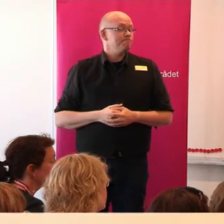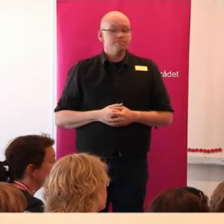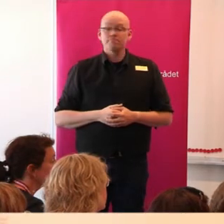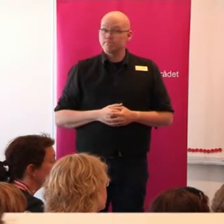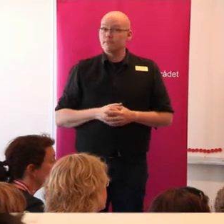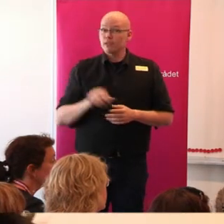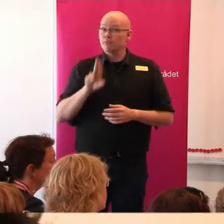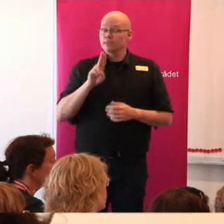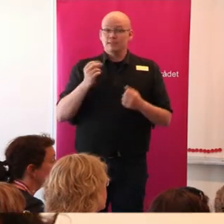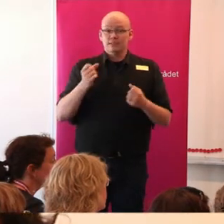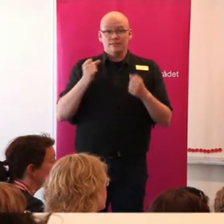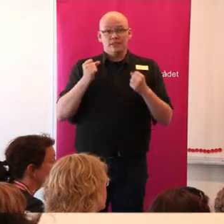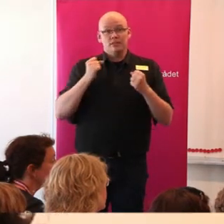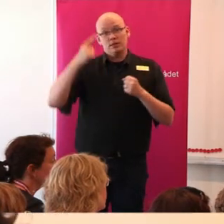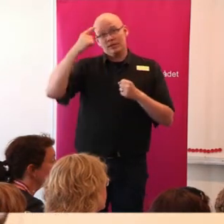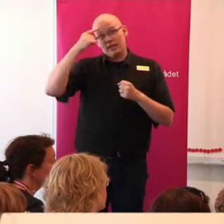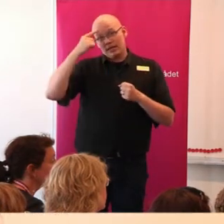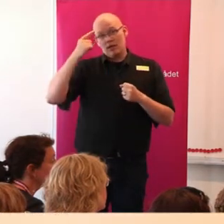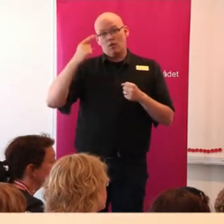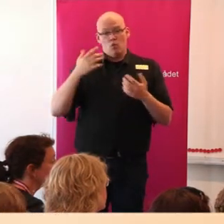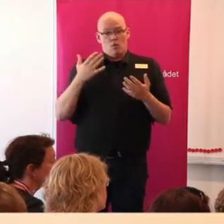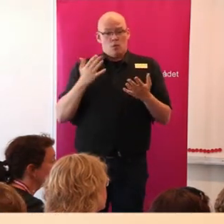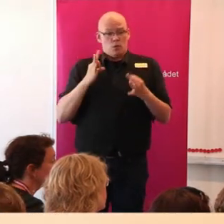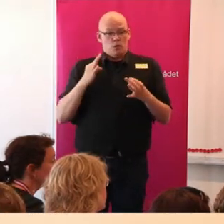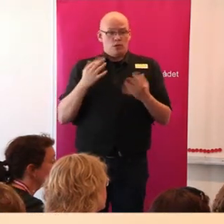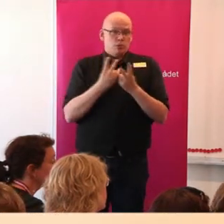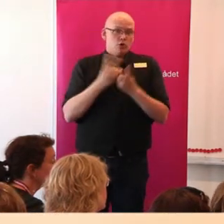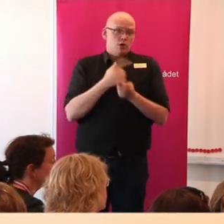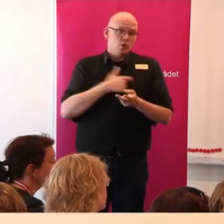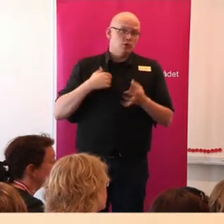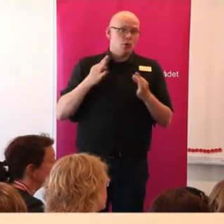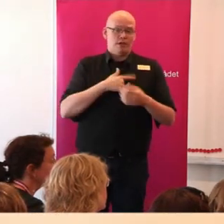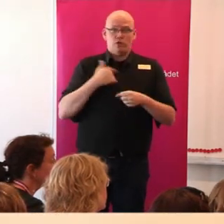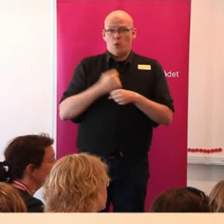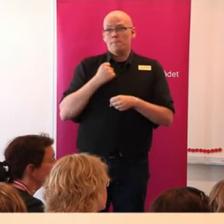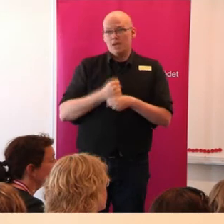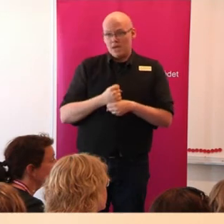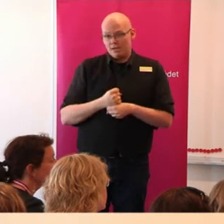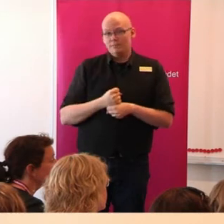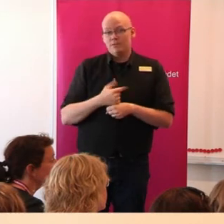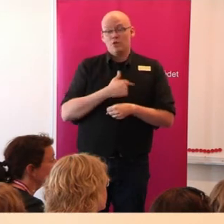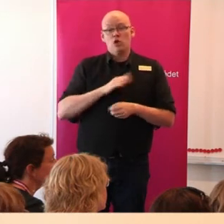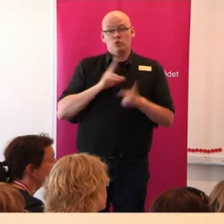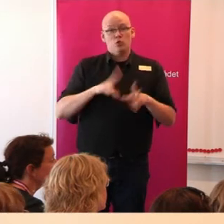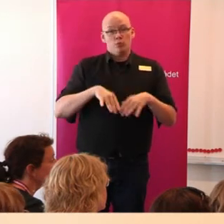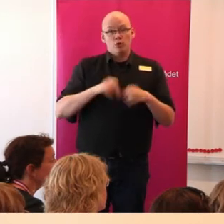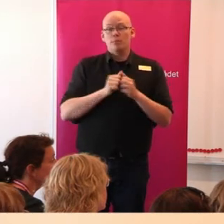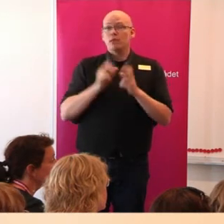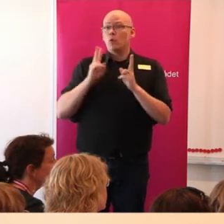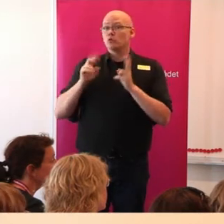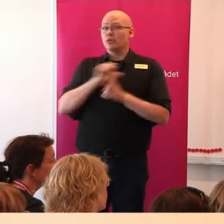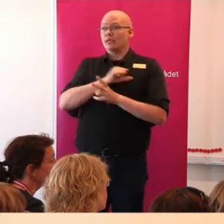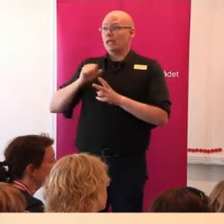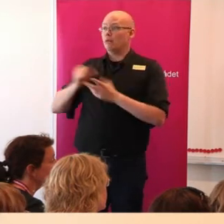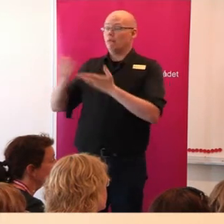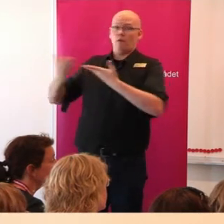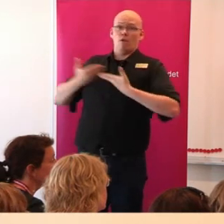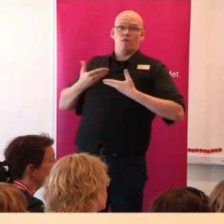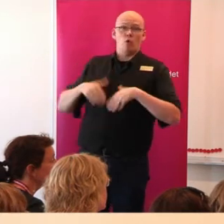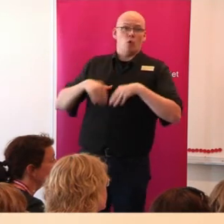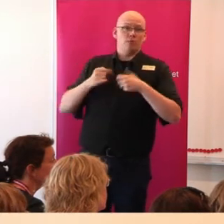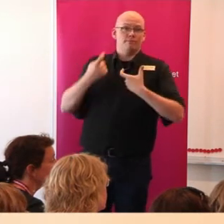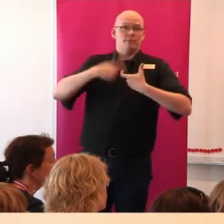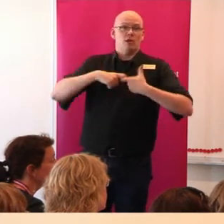liksom, som funderar man liksom, vad betyder det för oss och hur jobbar vi och sådär. Vi har det uppdraget och vi har också uppdraget från regeringen med